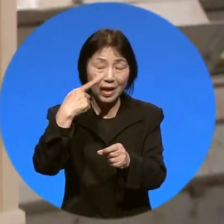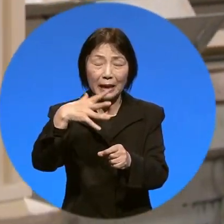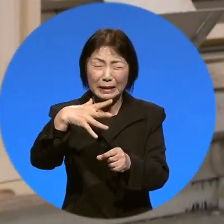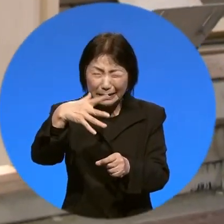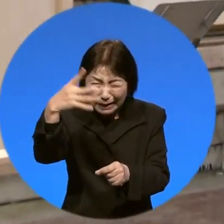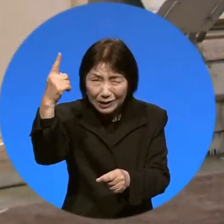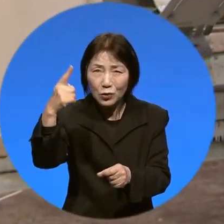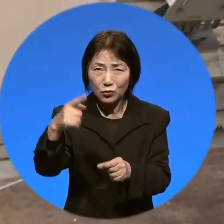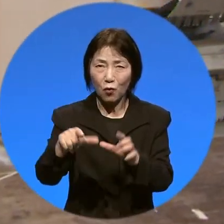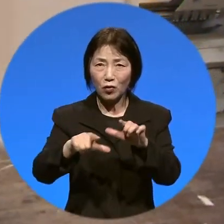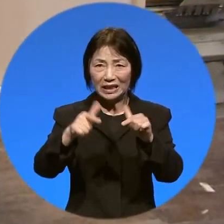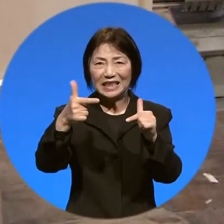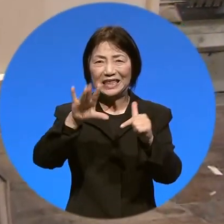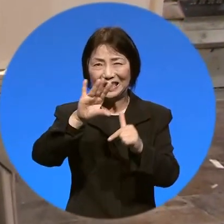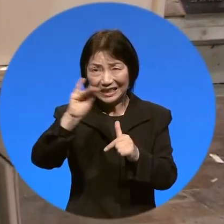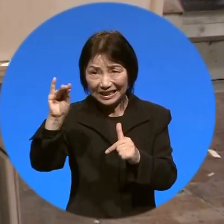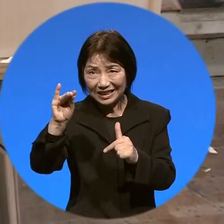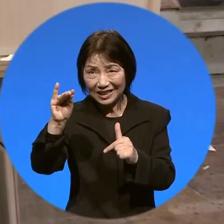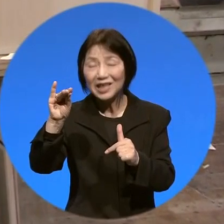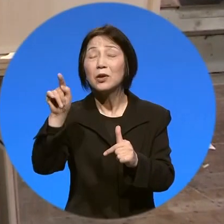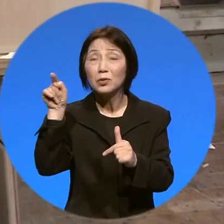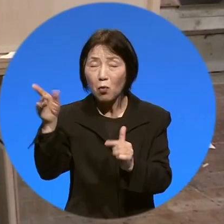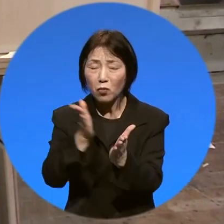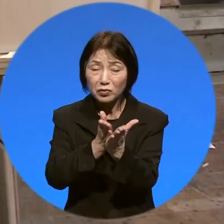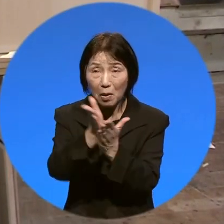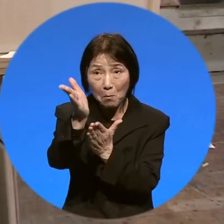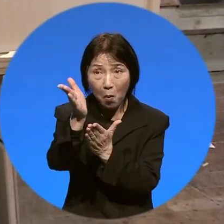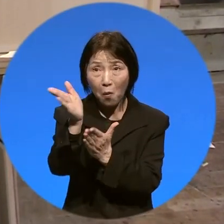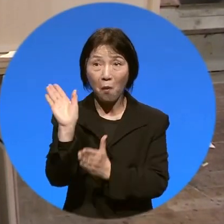地という工程を専門にしています。